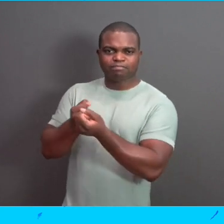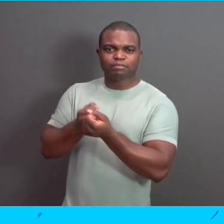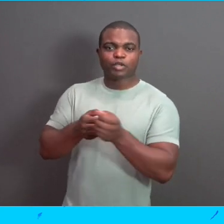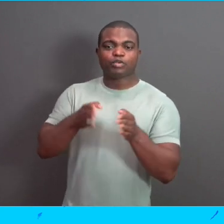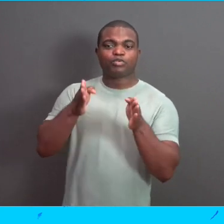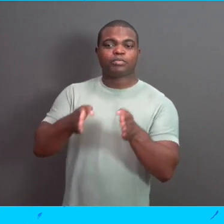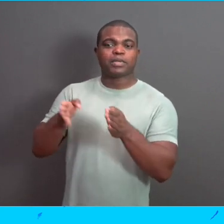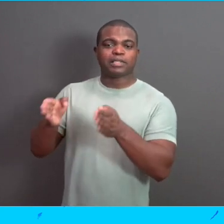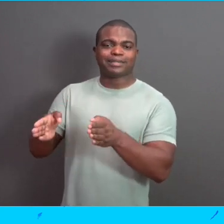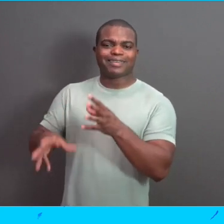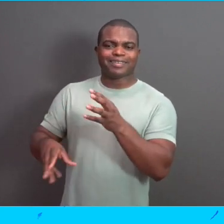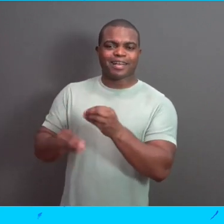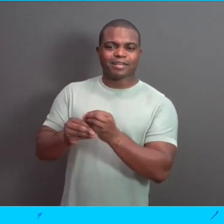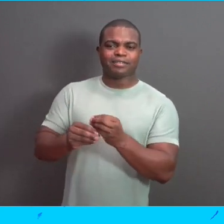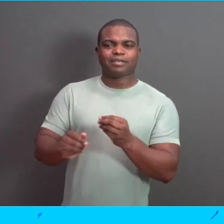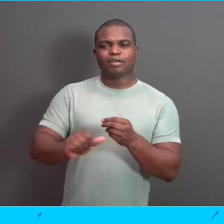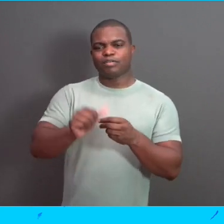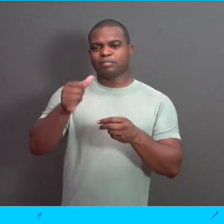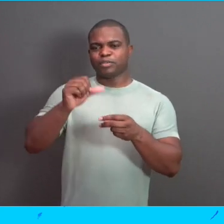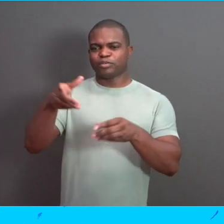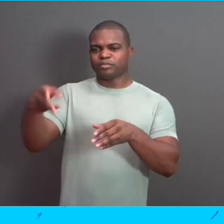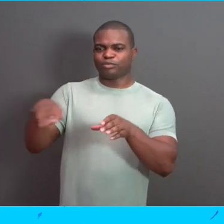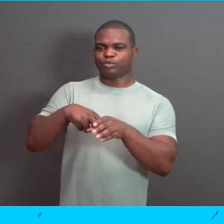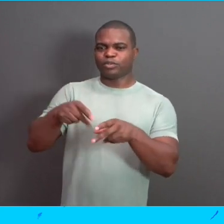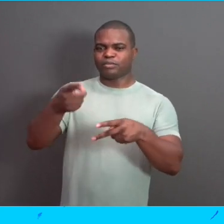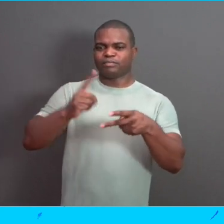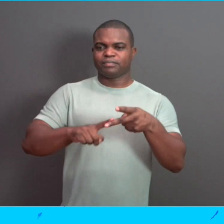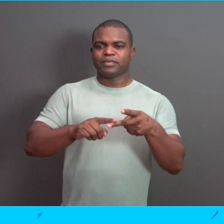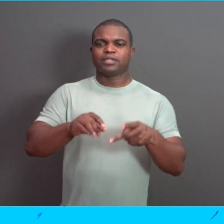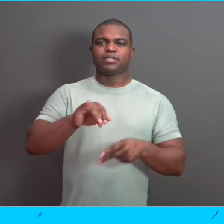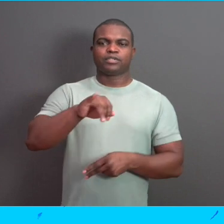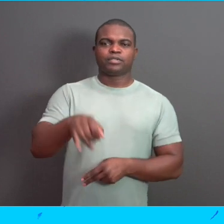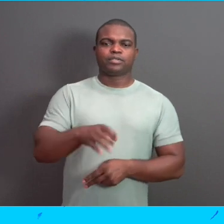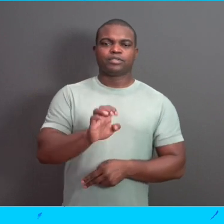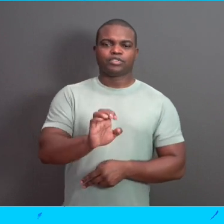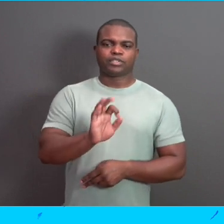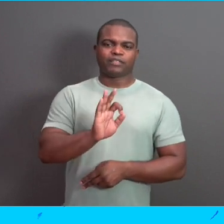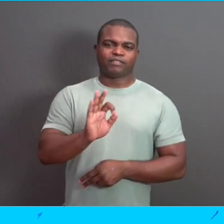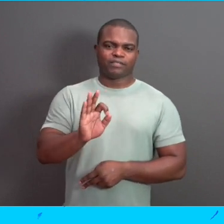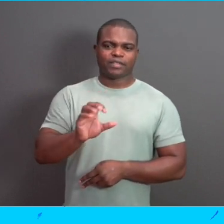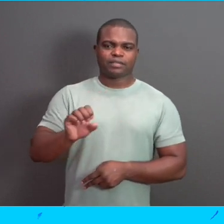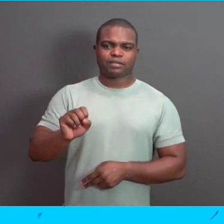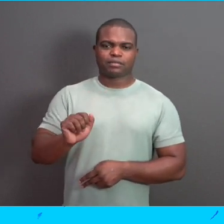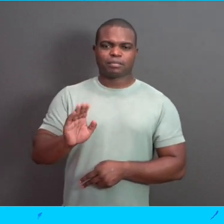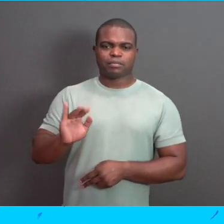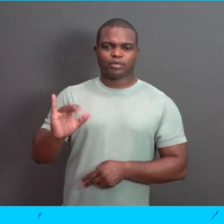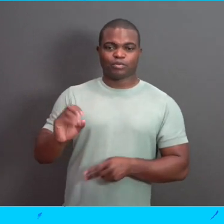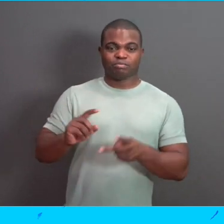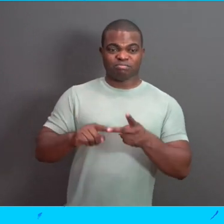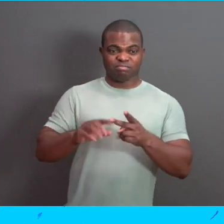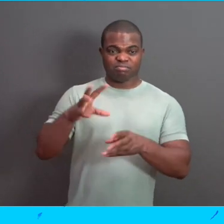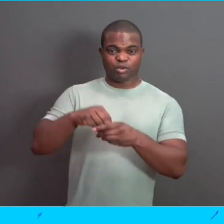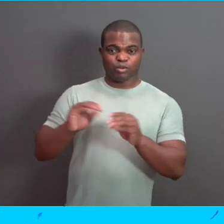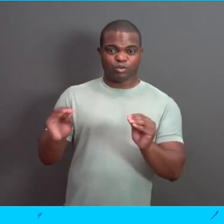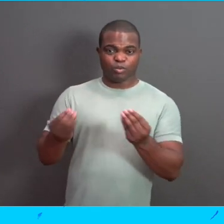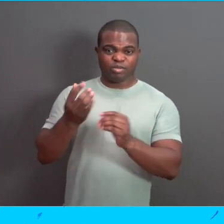de Honduras. Il étudie le droit maintenant dans l'Université autonome